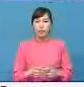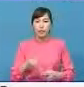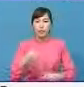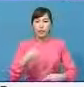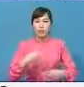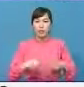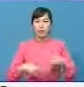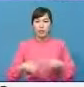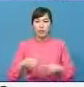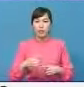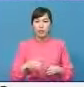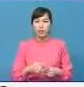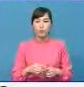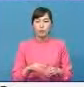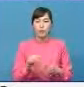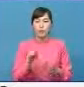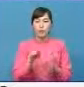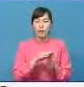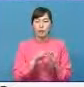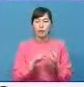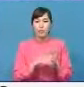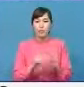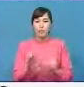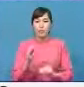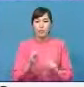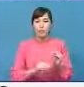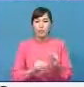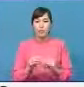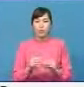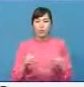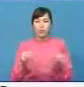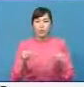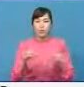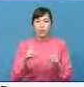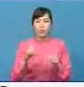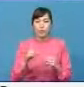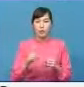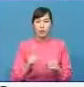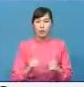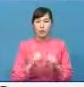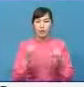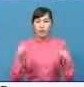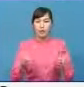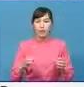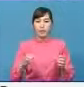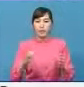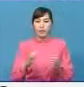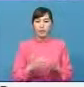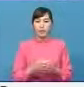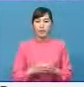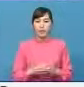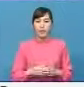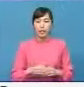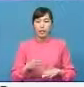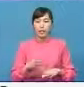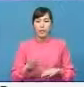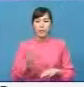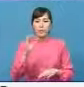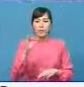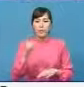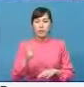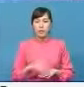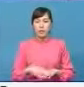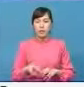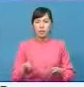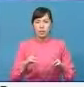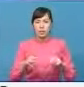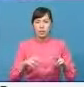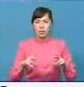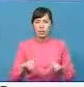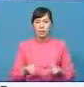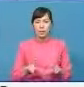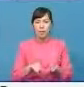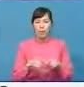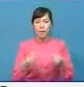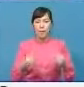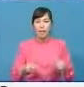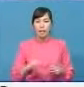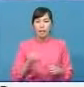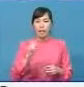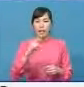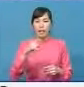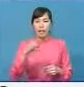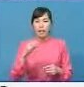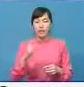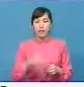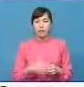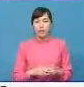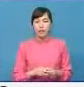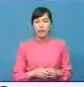бағдарлама түзген. Жүзден астам білім мекемесінде ата дінімізді дәріптеп, әлеуметтік зерттеу жүргізуде. Сол арқылы күмәнді ағымдарға деген көзқарас, жастардың